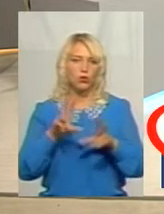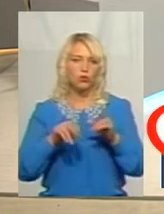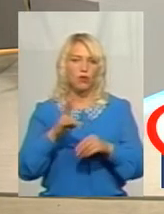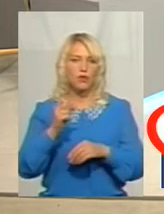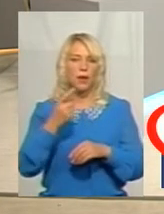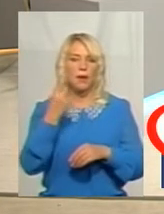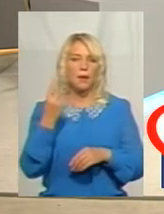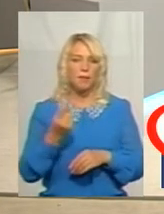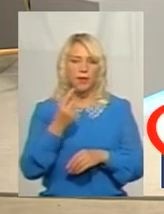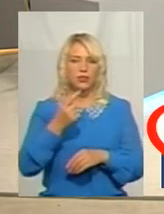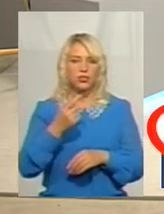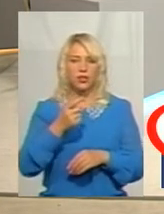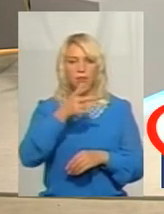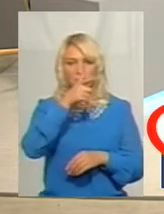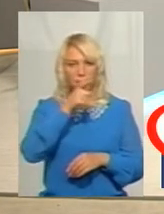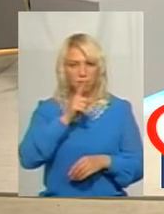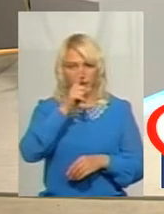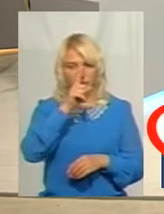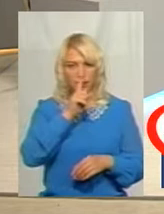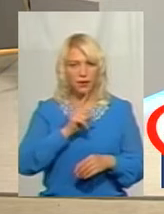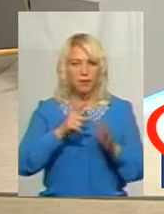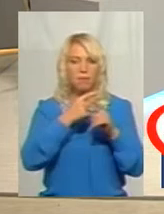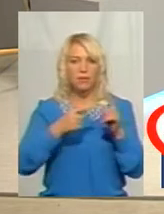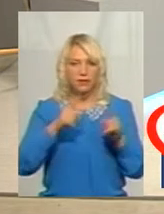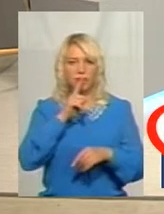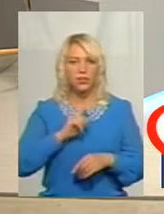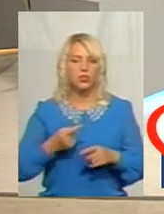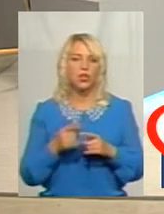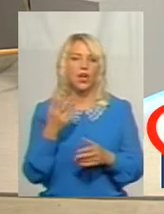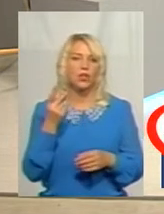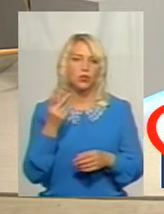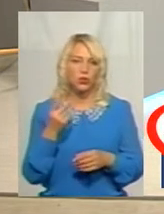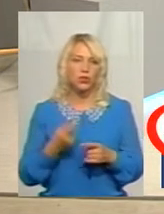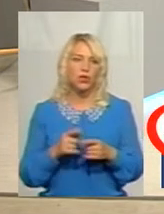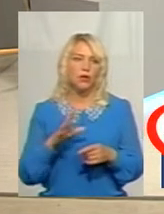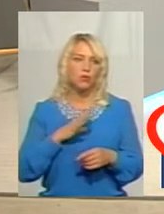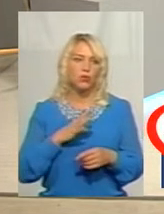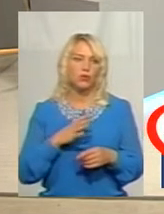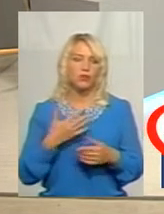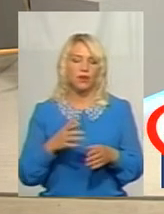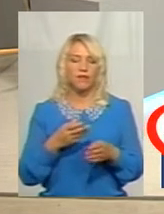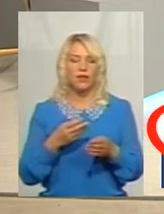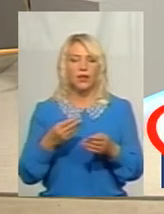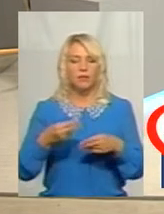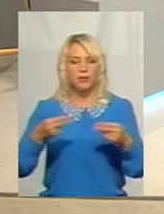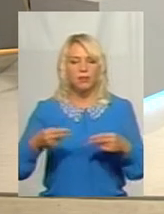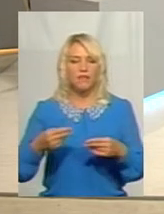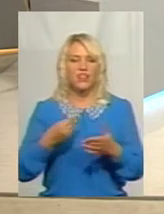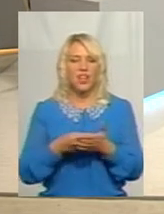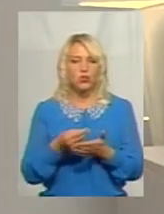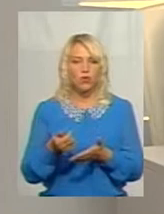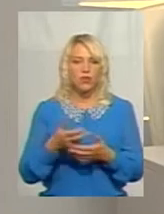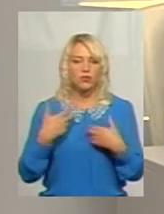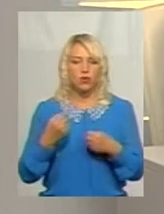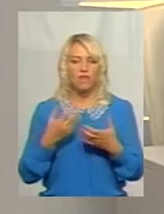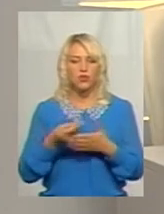другого півріччя, після того, як підписані контракти з Національною службою здоров'я, фінансування пішло по-іншому, фінансування пішло